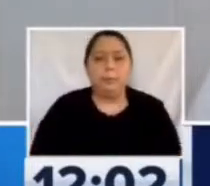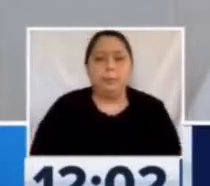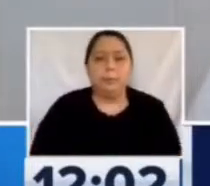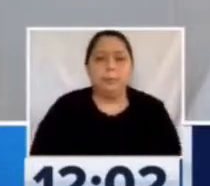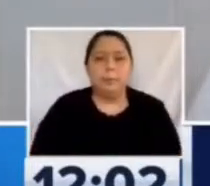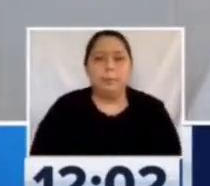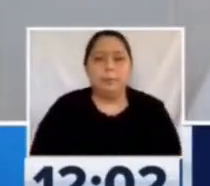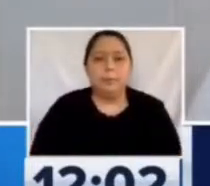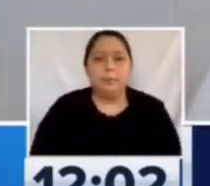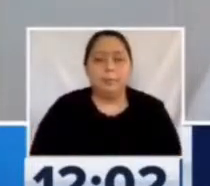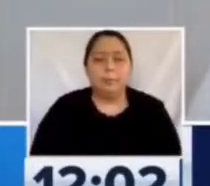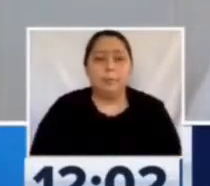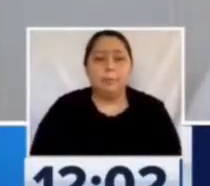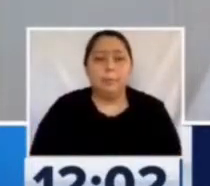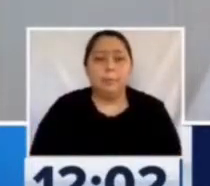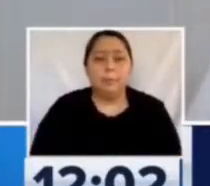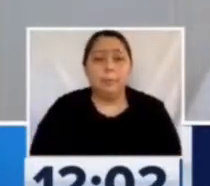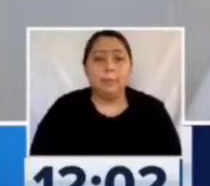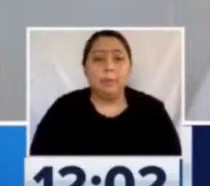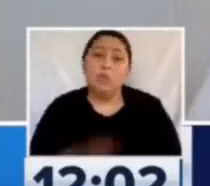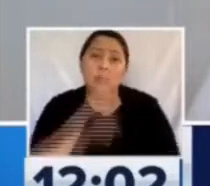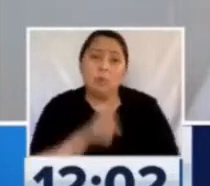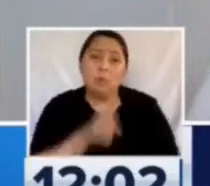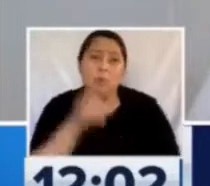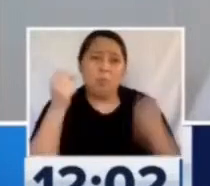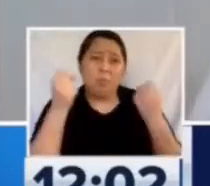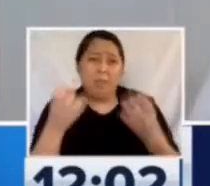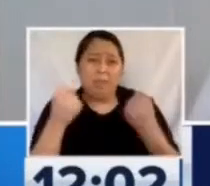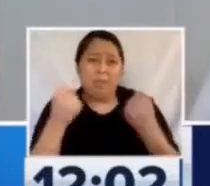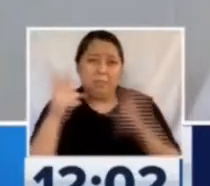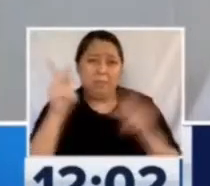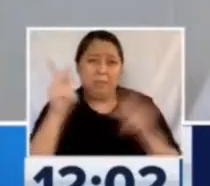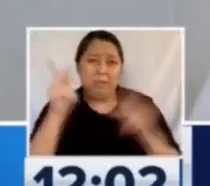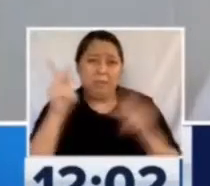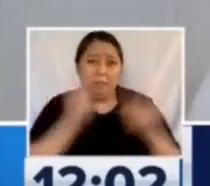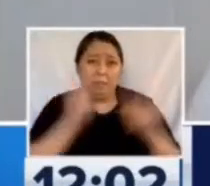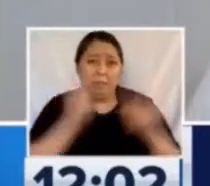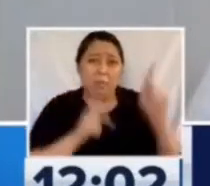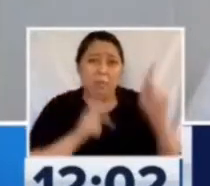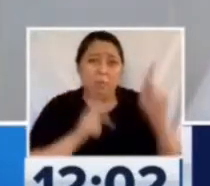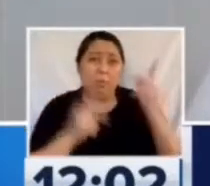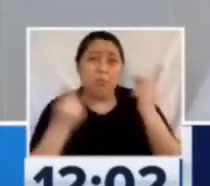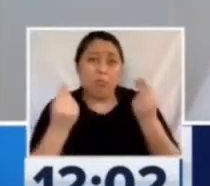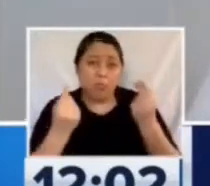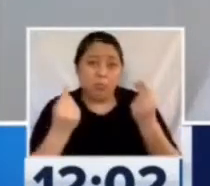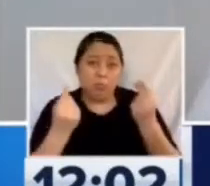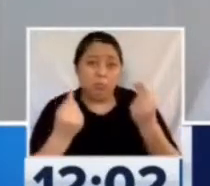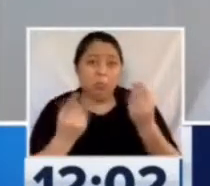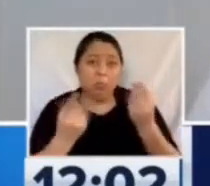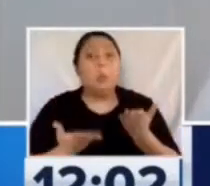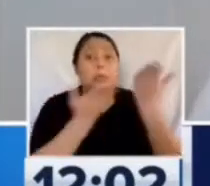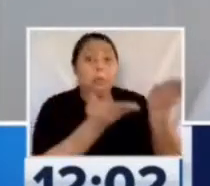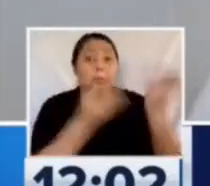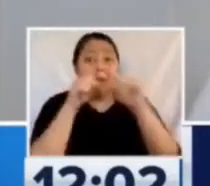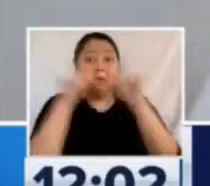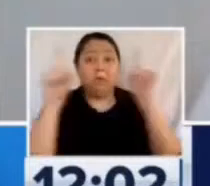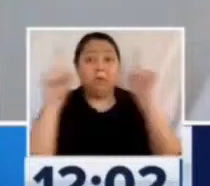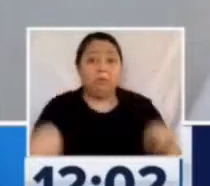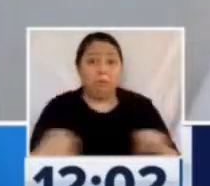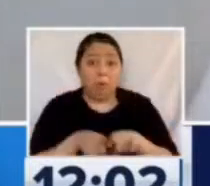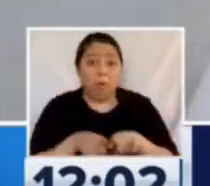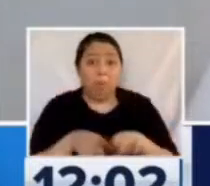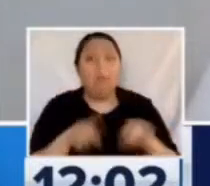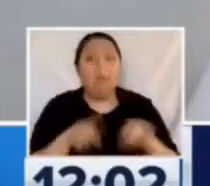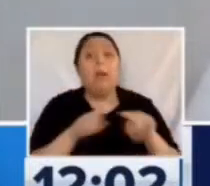ang polo din namin is wala din dito sa France. Kami ay magsasabit pa doon sa Madrid. So sila po ang mag-a-approve para